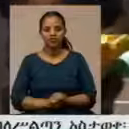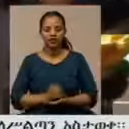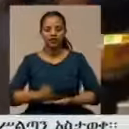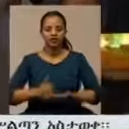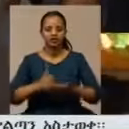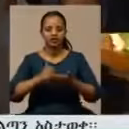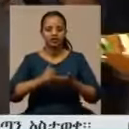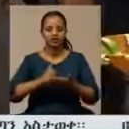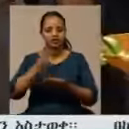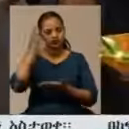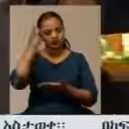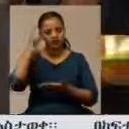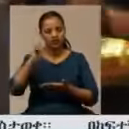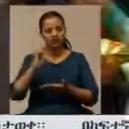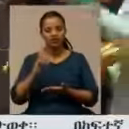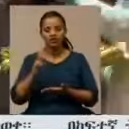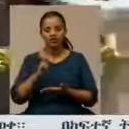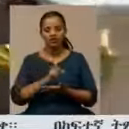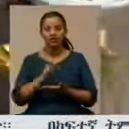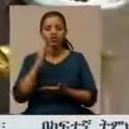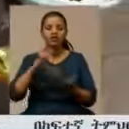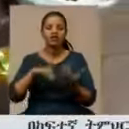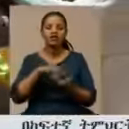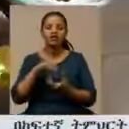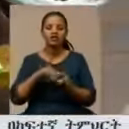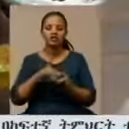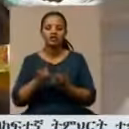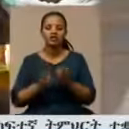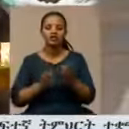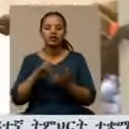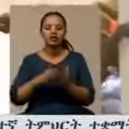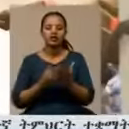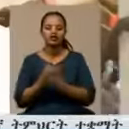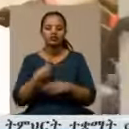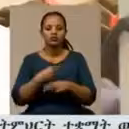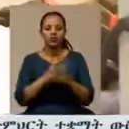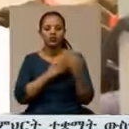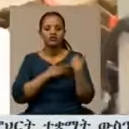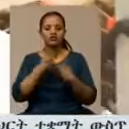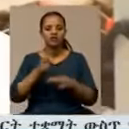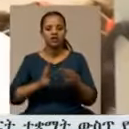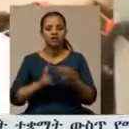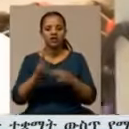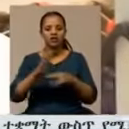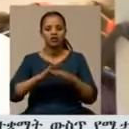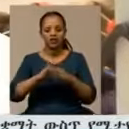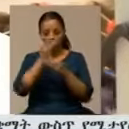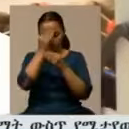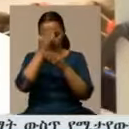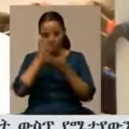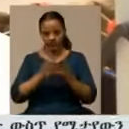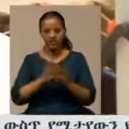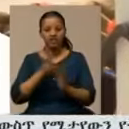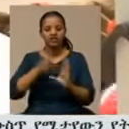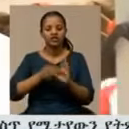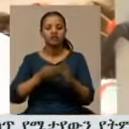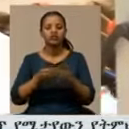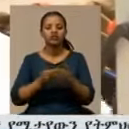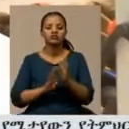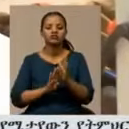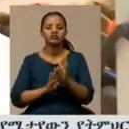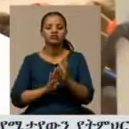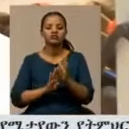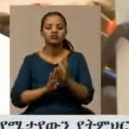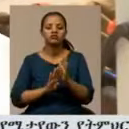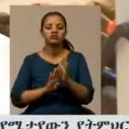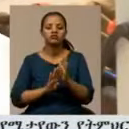ረዳት ፕሮፌሰር ፈቃዱ ጳውሎስ የሲዳማ ክልል ንግድና ገበያ ልማት ቢሮ ኃላፊ በምረቃው ላይ እንዳስታወቁት የነዳጅ አቅርቦትን ለማሳደግ